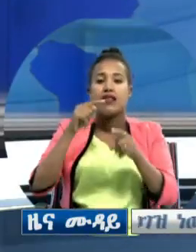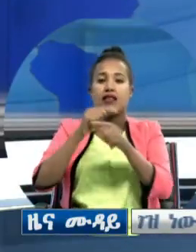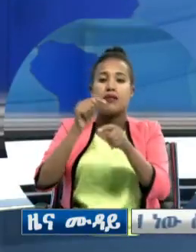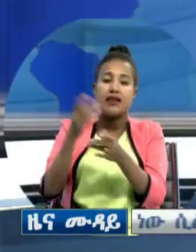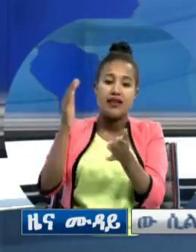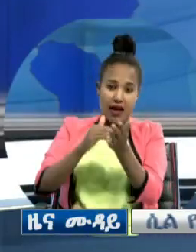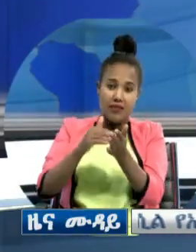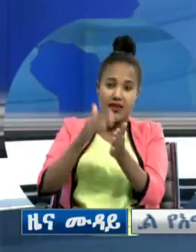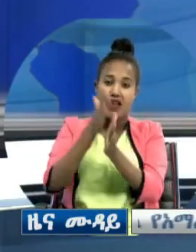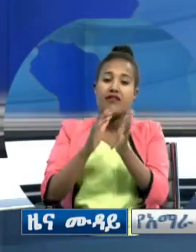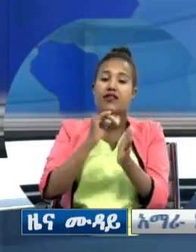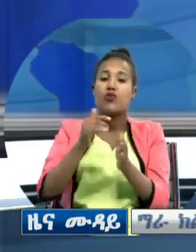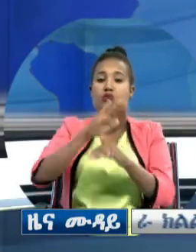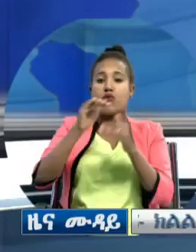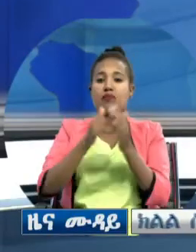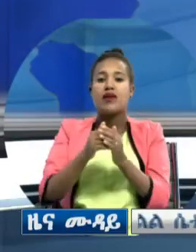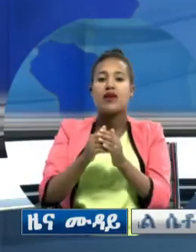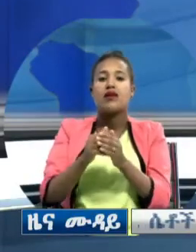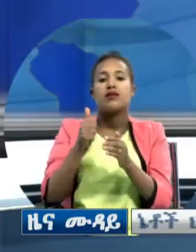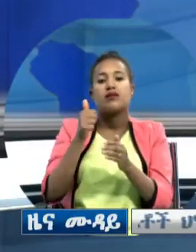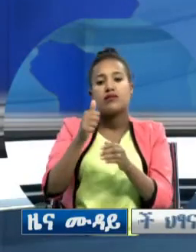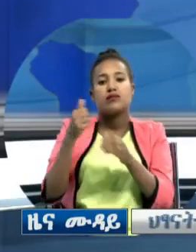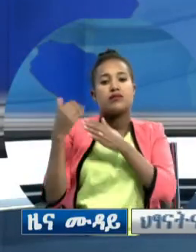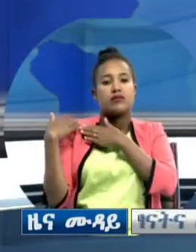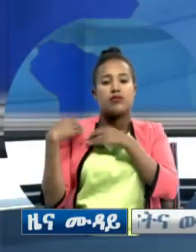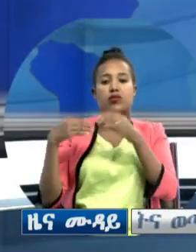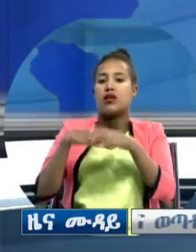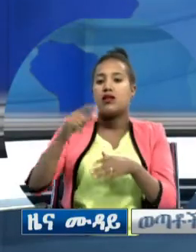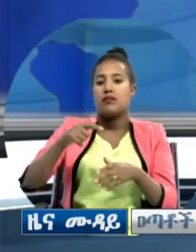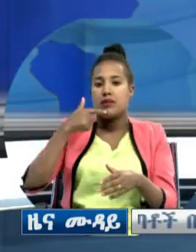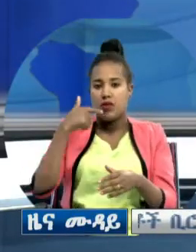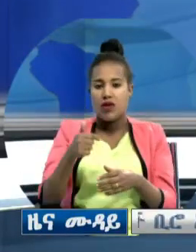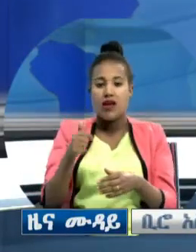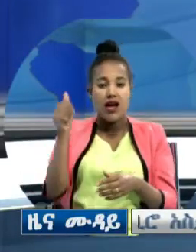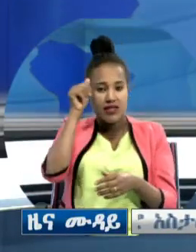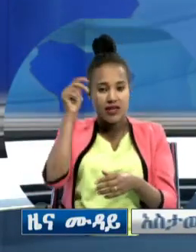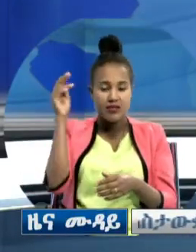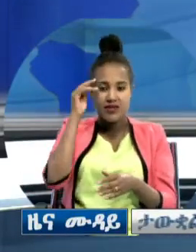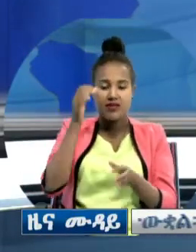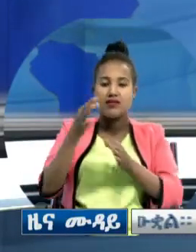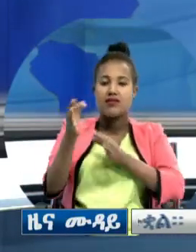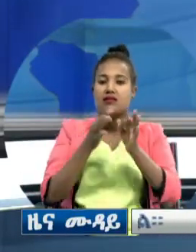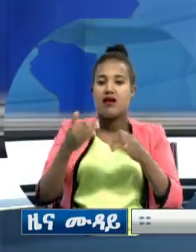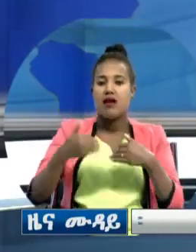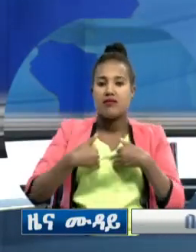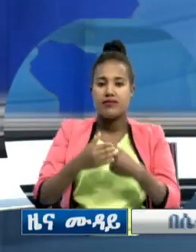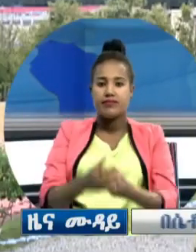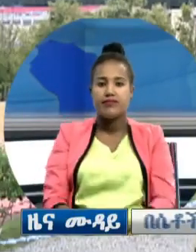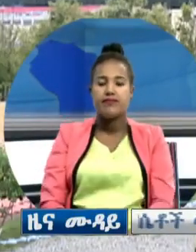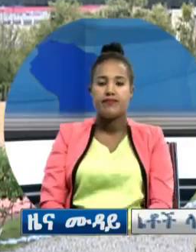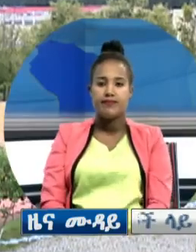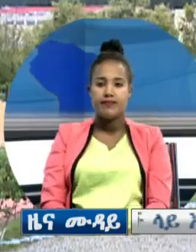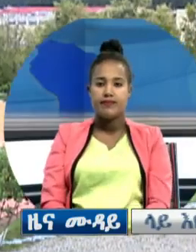ዳግም እንዳይከሰትም ሁሉም የበኩሉን ስራ መስራት እንዳለበት አመላክቷል አሻግሬ መንገሻ ዝርዝራለሁ